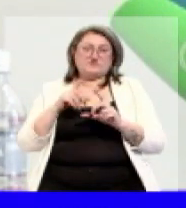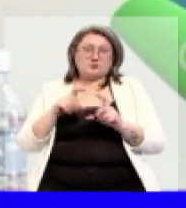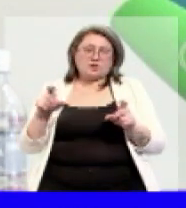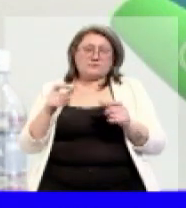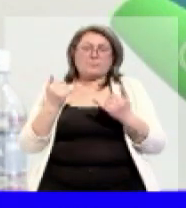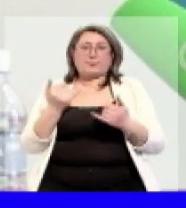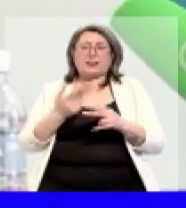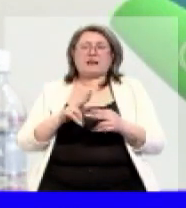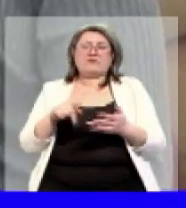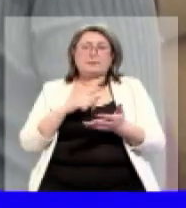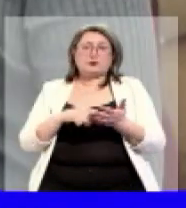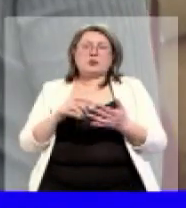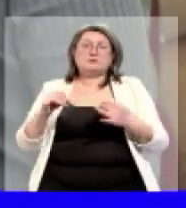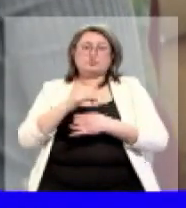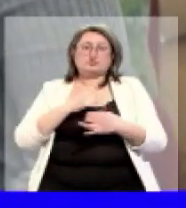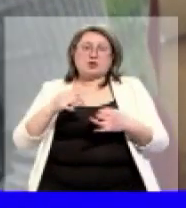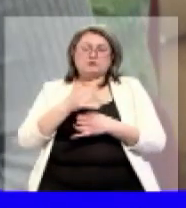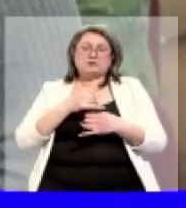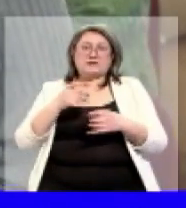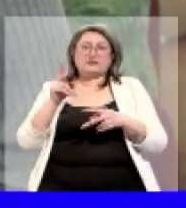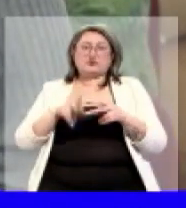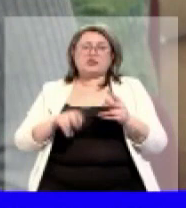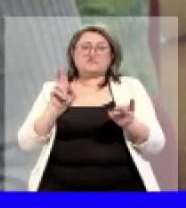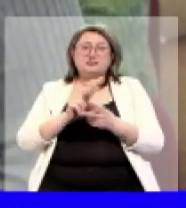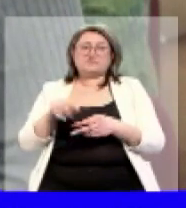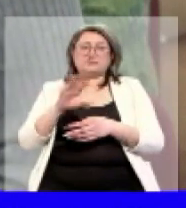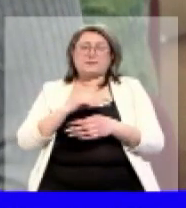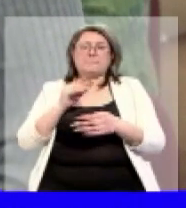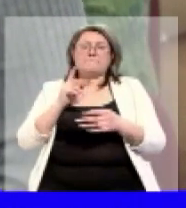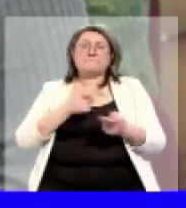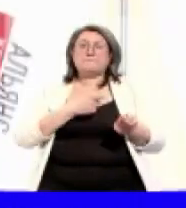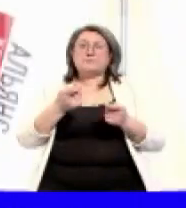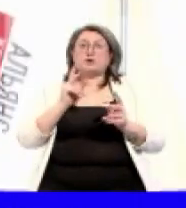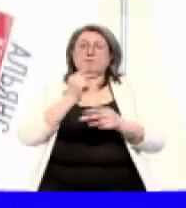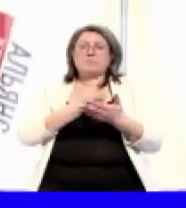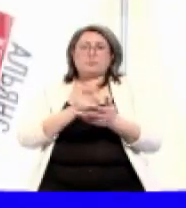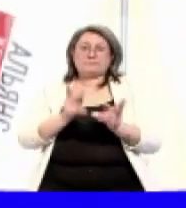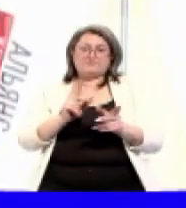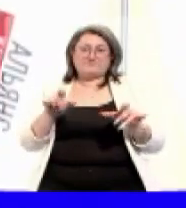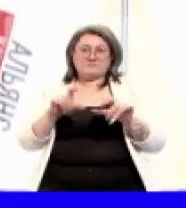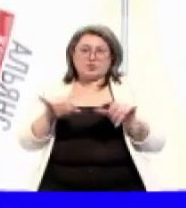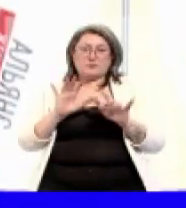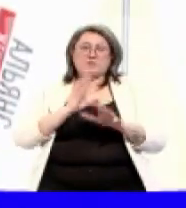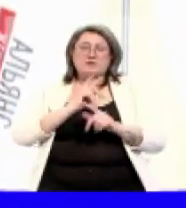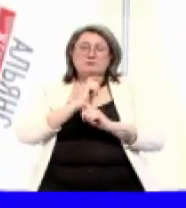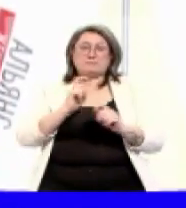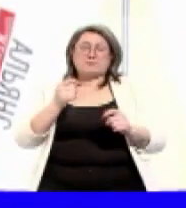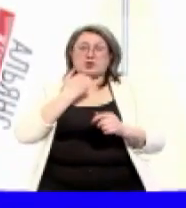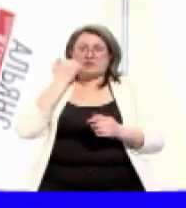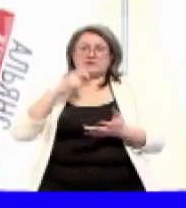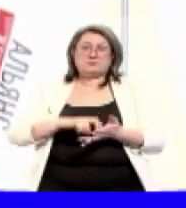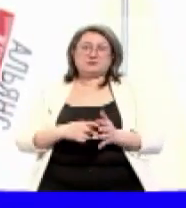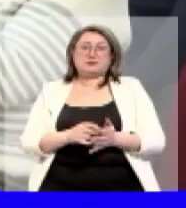мүмкін. Қазір бұл мәселе әлі талқылауда. Жиын соңында барлық азық-түлік өнімдерін жеткізушілерге алғыс хаттар табысталды.